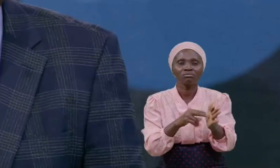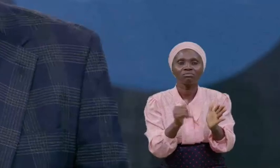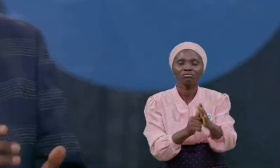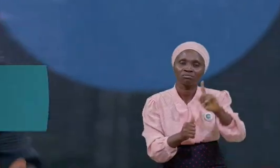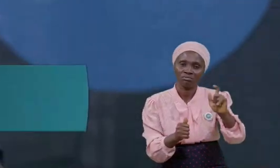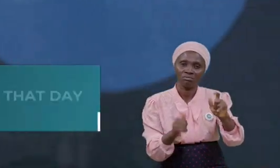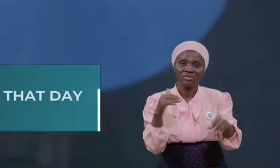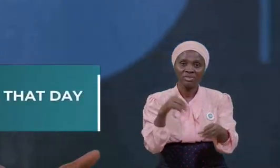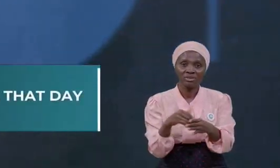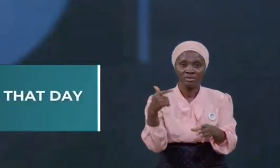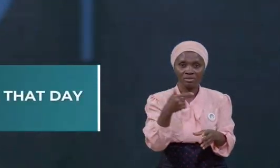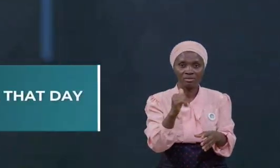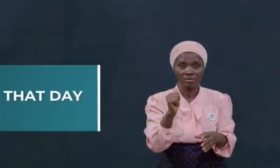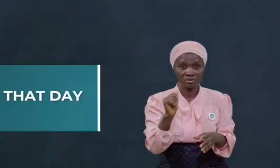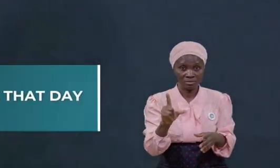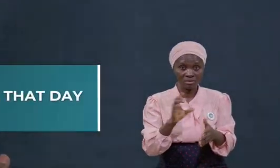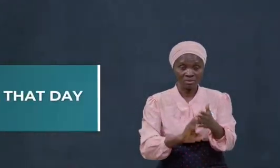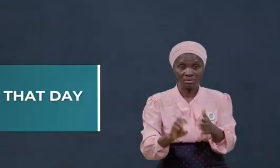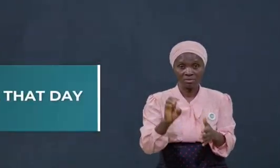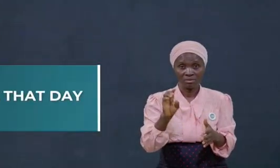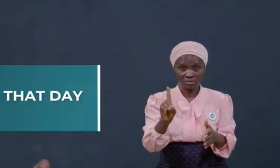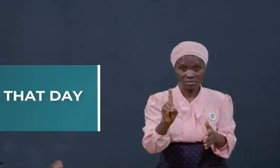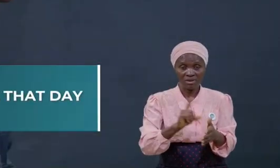ici le verset 14. Galates,